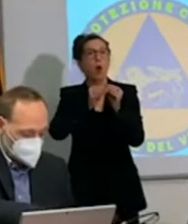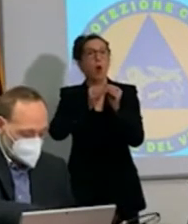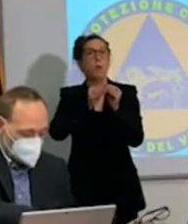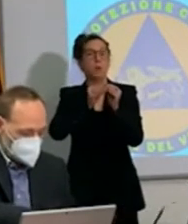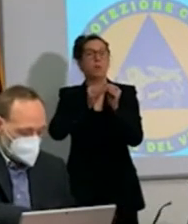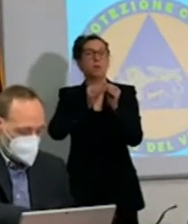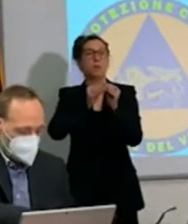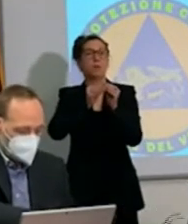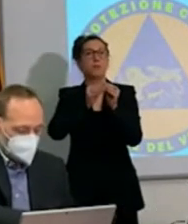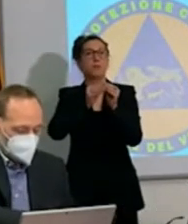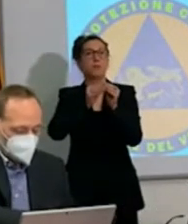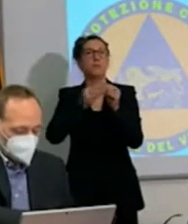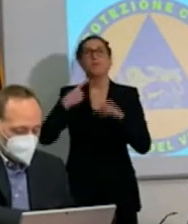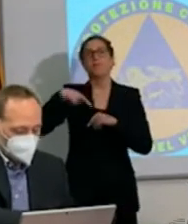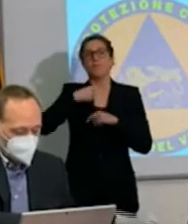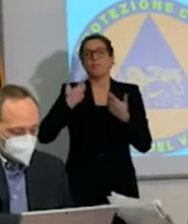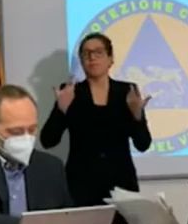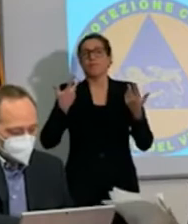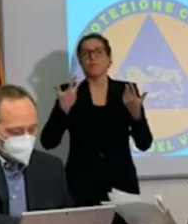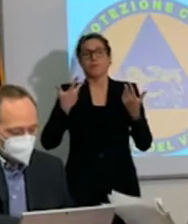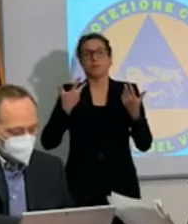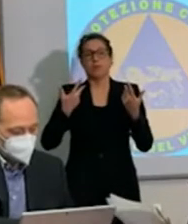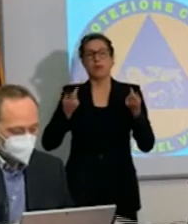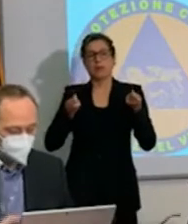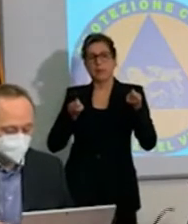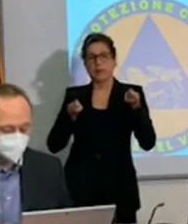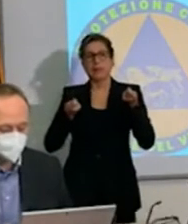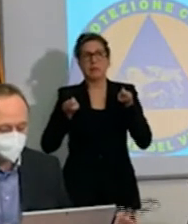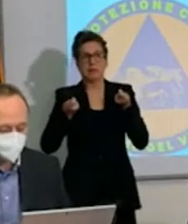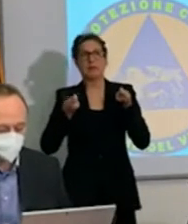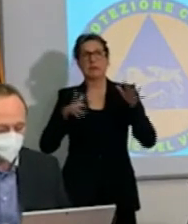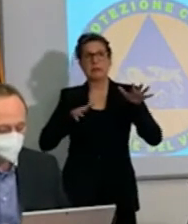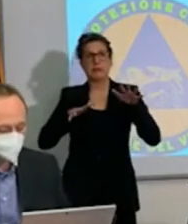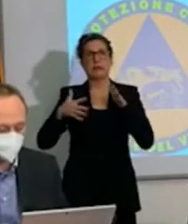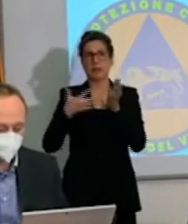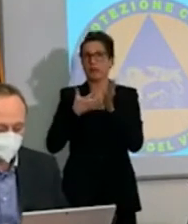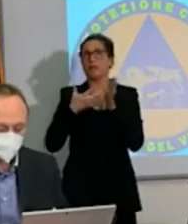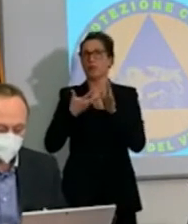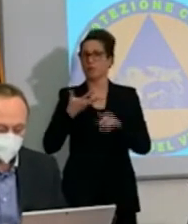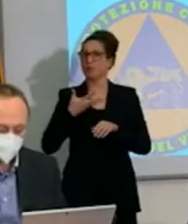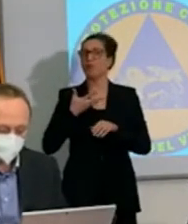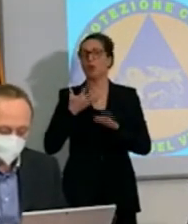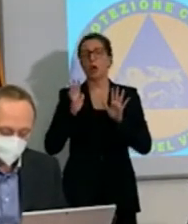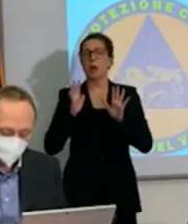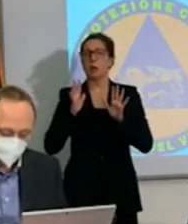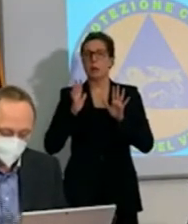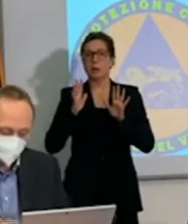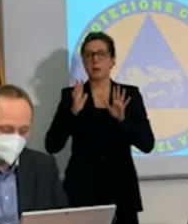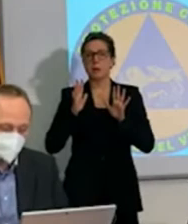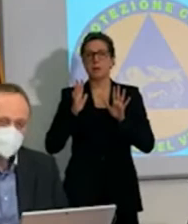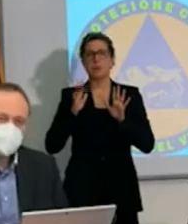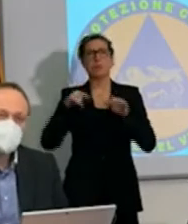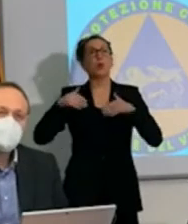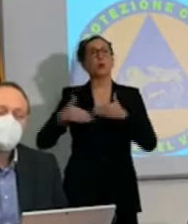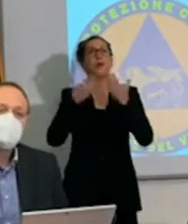con un poche difficoltà questa questa partita stamattina con i direttori abbiamo parlato lungamente del